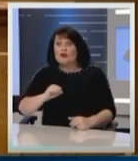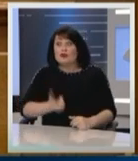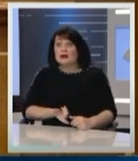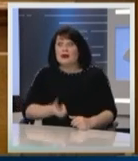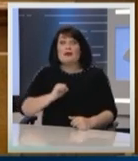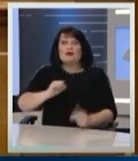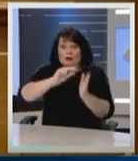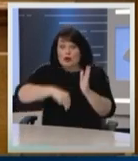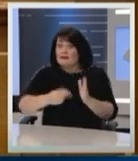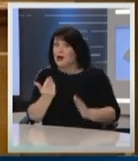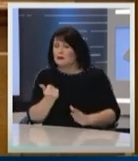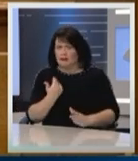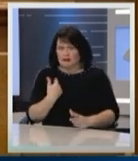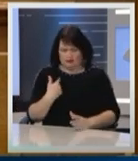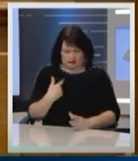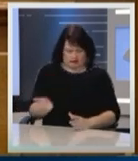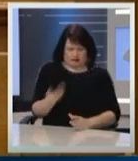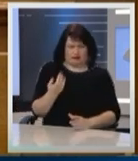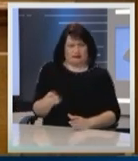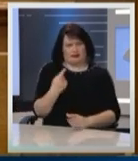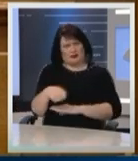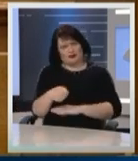φοβούνται να υπογράφουν.